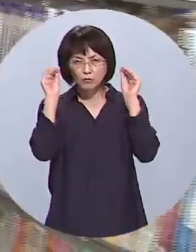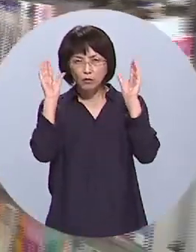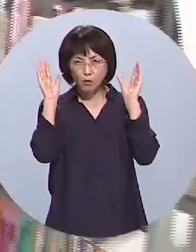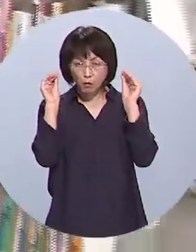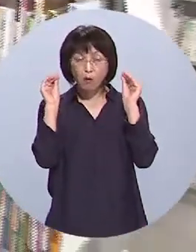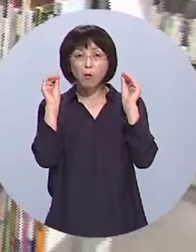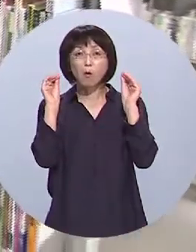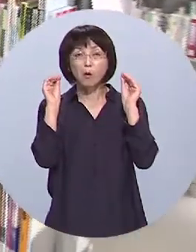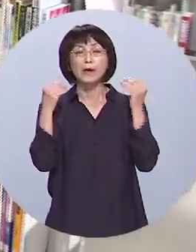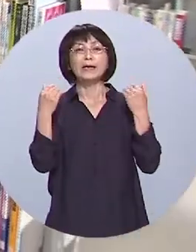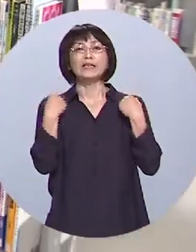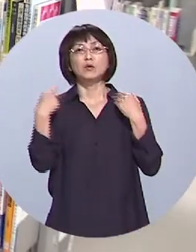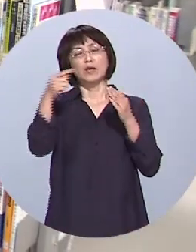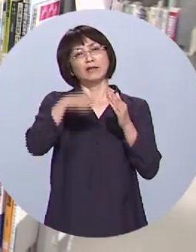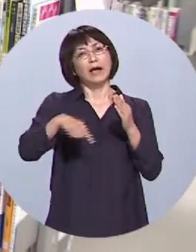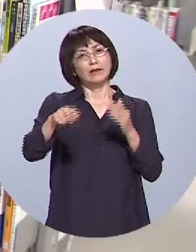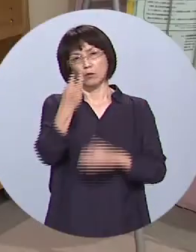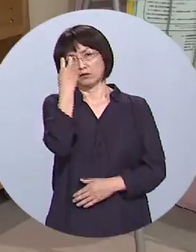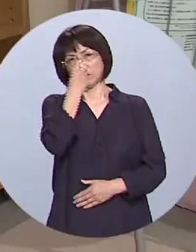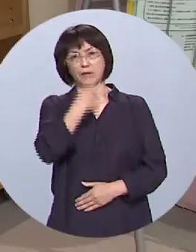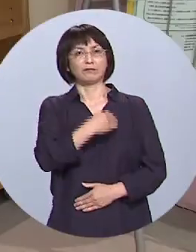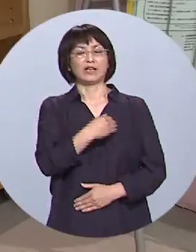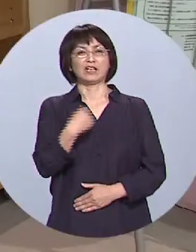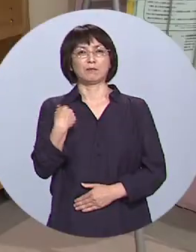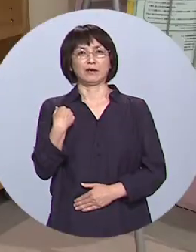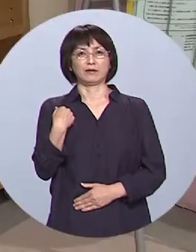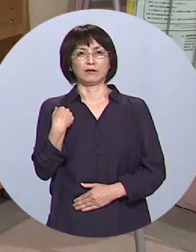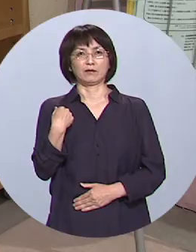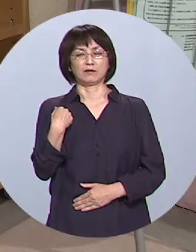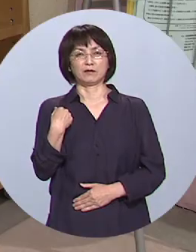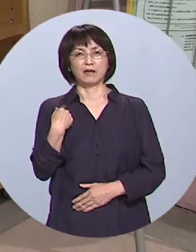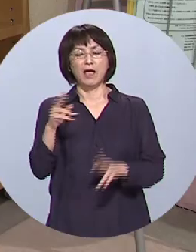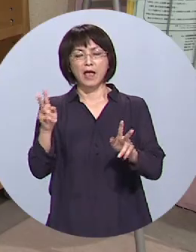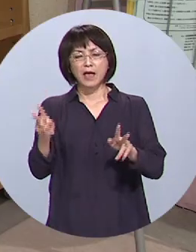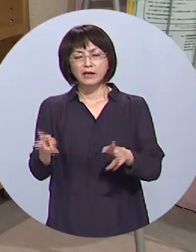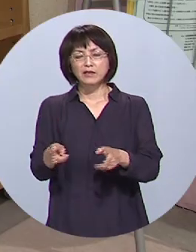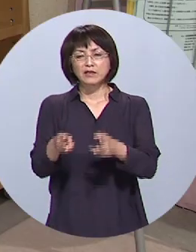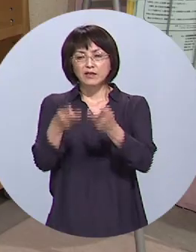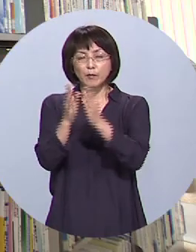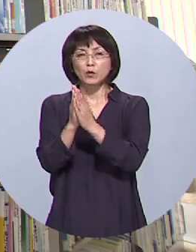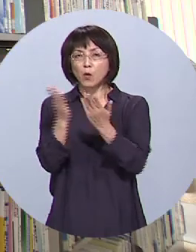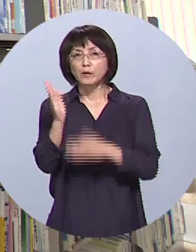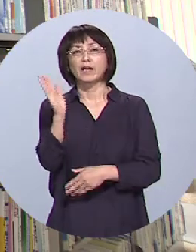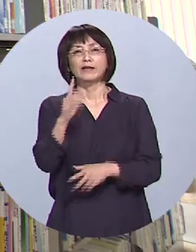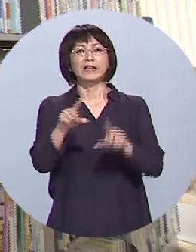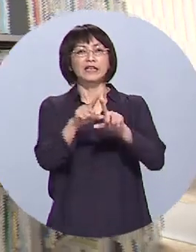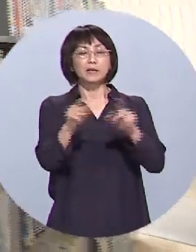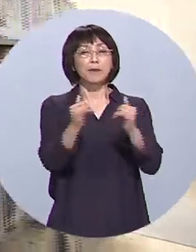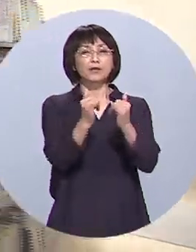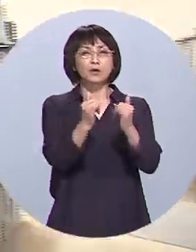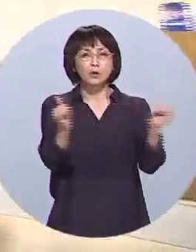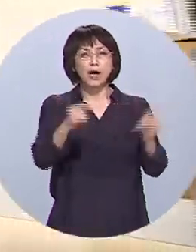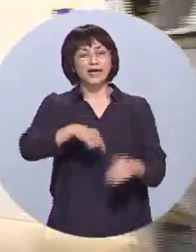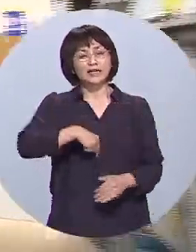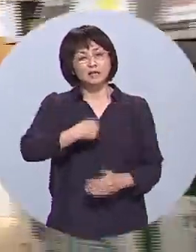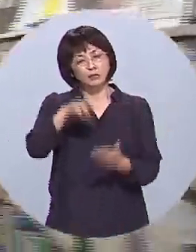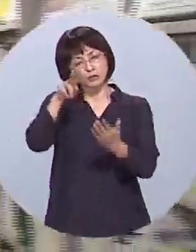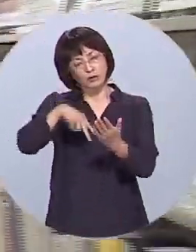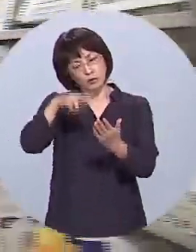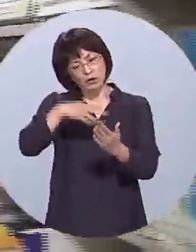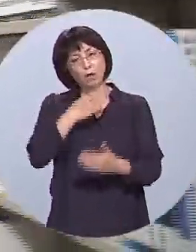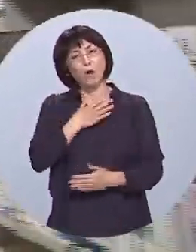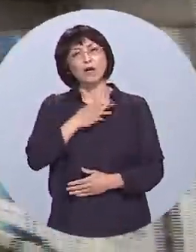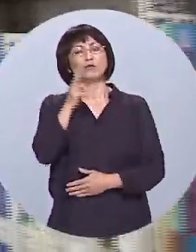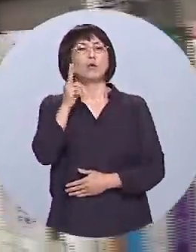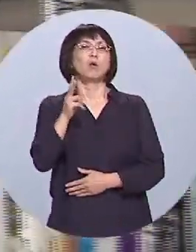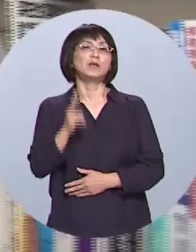必要な情報を調べることができます。高度な専門書というよりは一般の方が自分で理解できるように